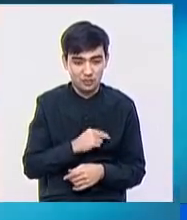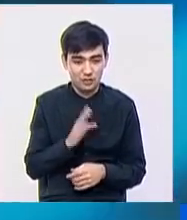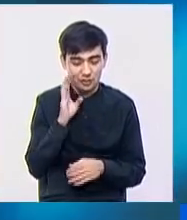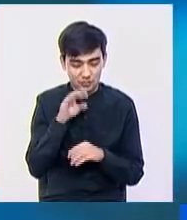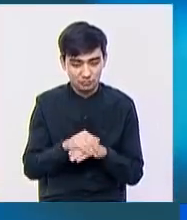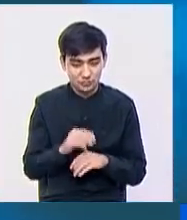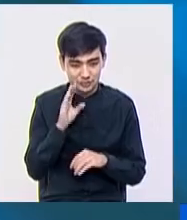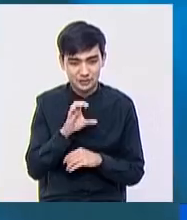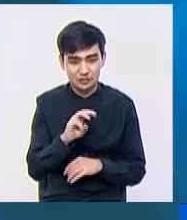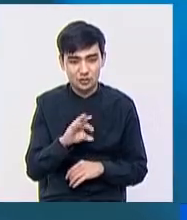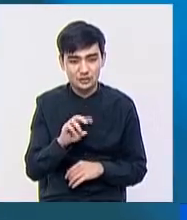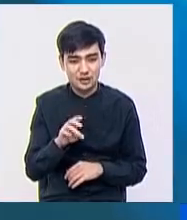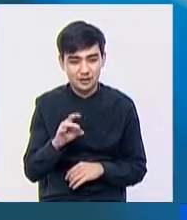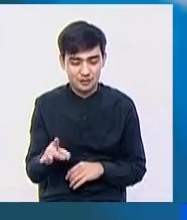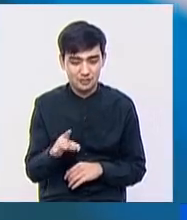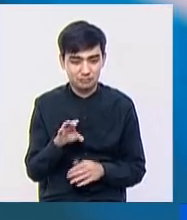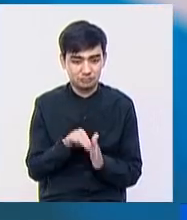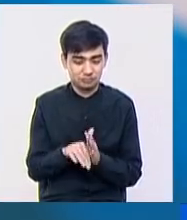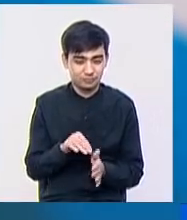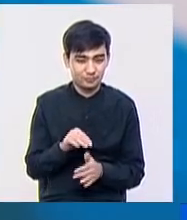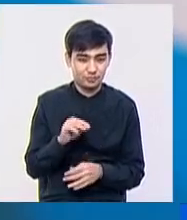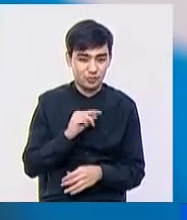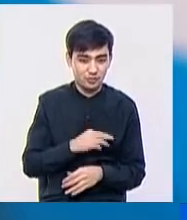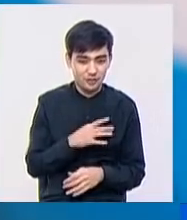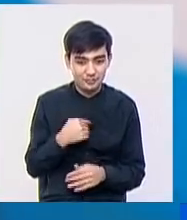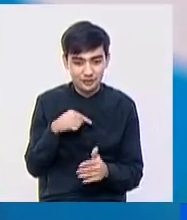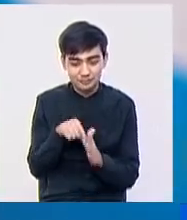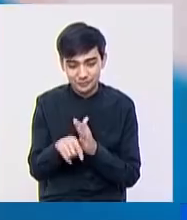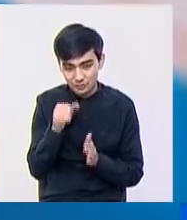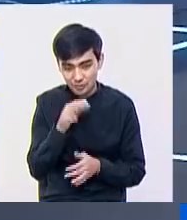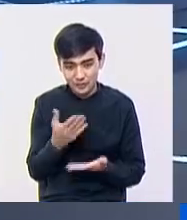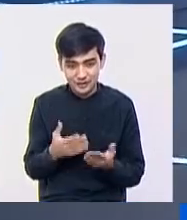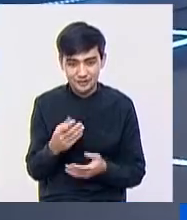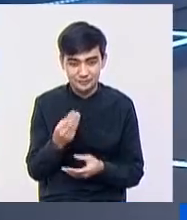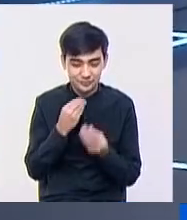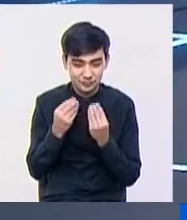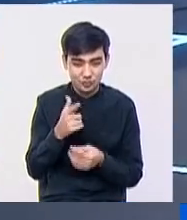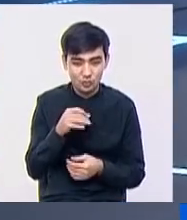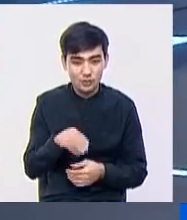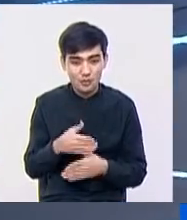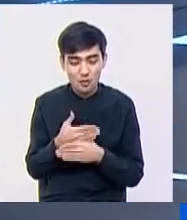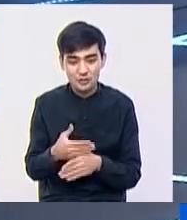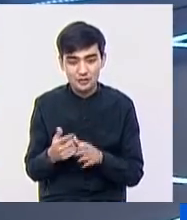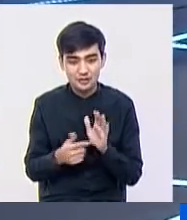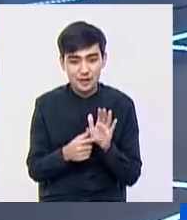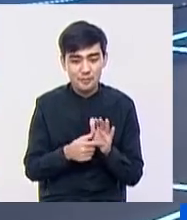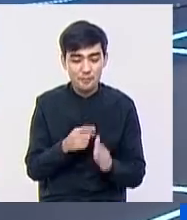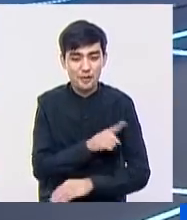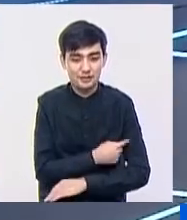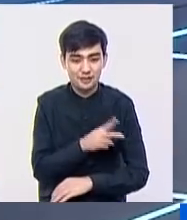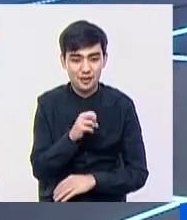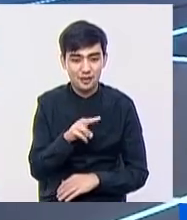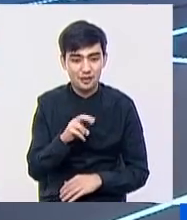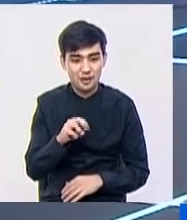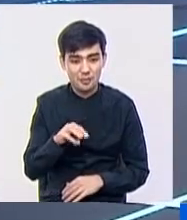ночуют в стационарах. Соответственно, мы никак не могли проникнуть и доехать, и довести гуманитарную помощь, вы знаете, в 7-ю больницу, Калкаман номер